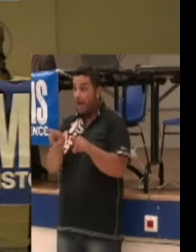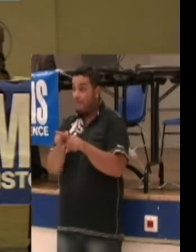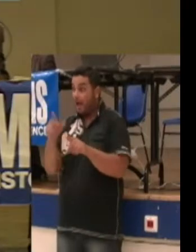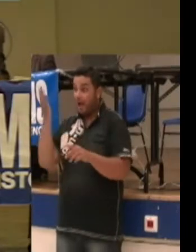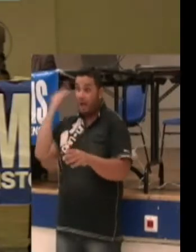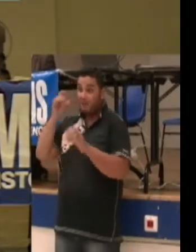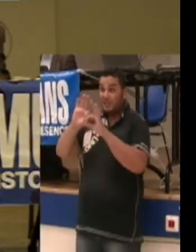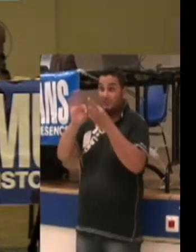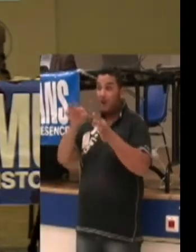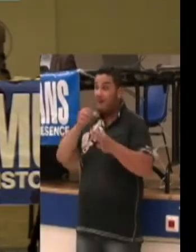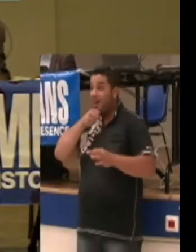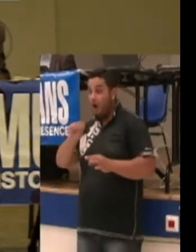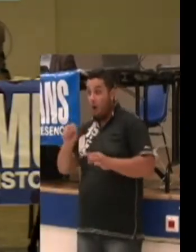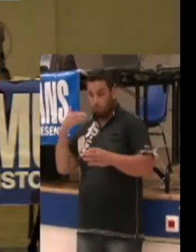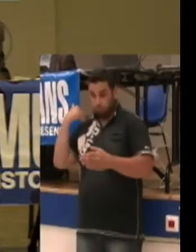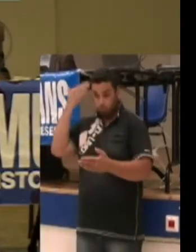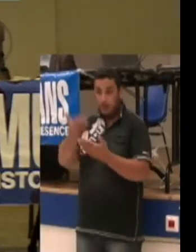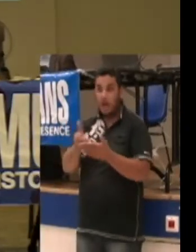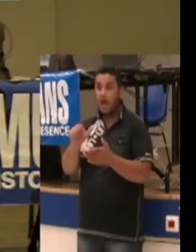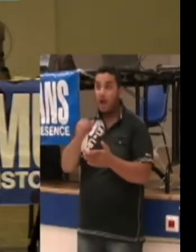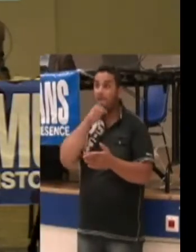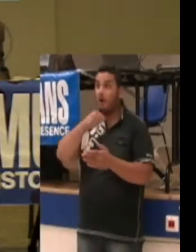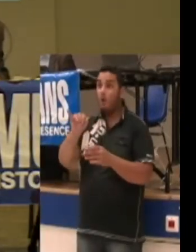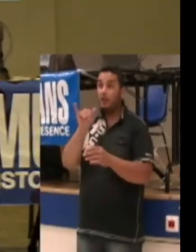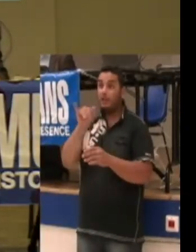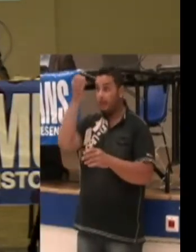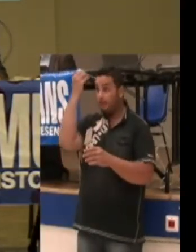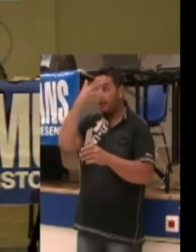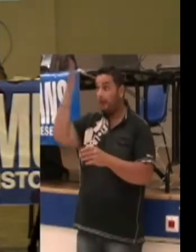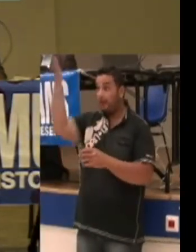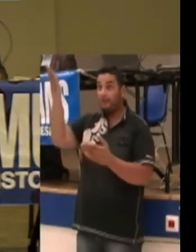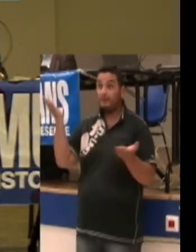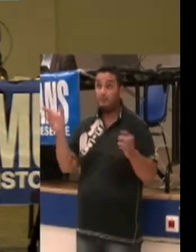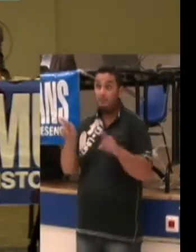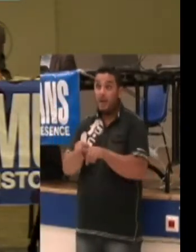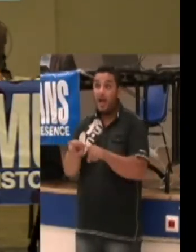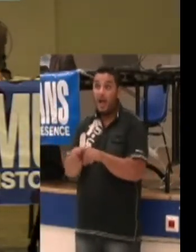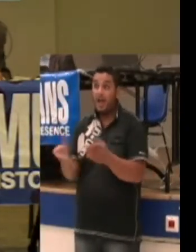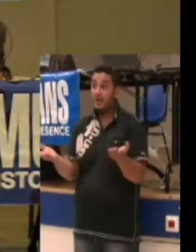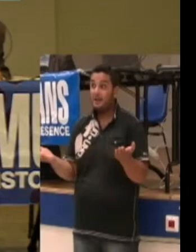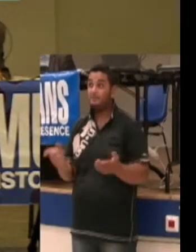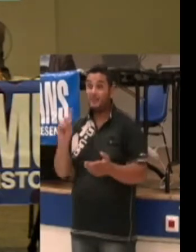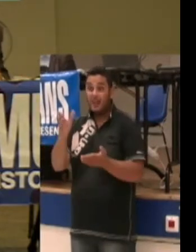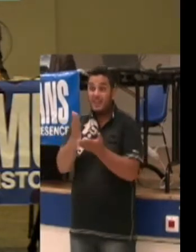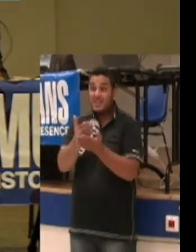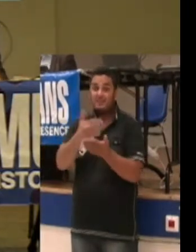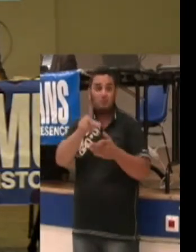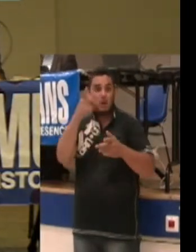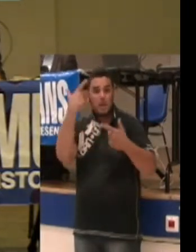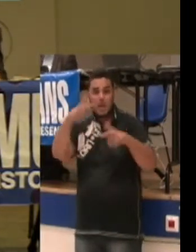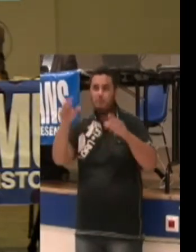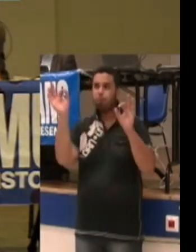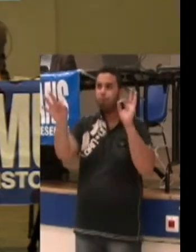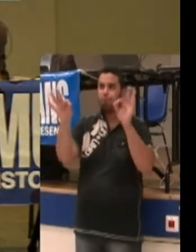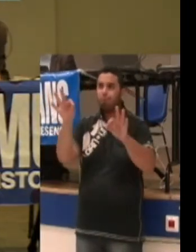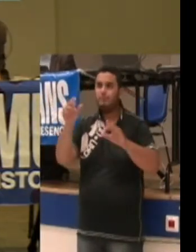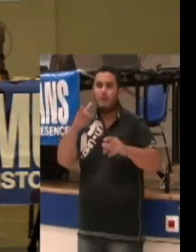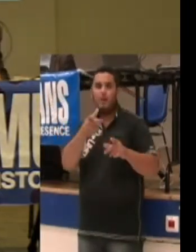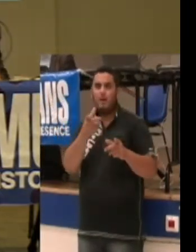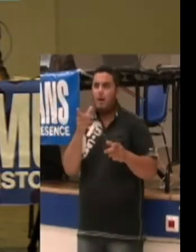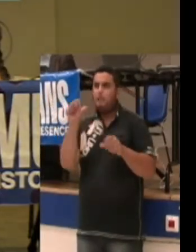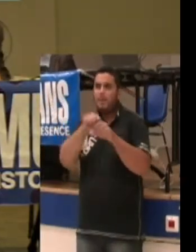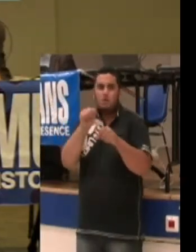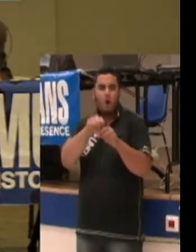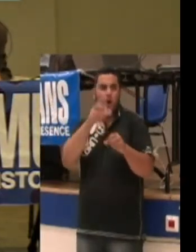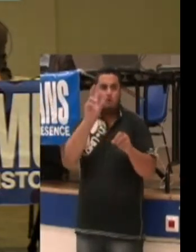musulman, vous nous donnez la liste des clients qui tiennent des comptes chez vous. Ils vont, ils divisent le pays comme ils veulent. Ils prennent le pétrole comme ils